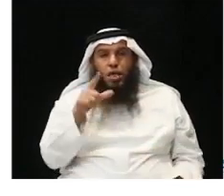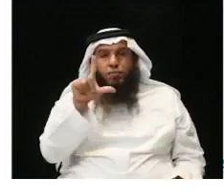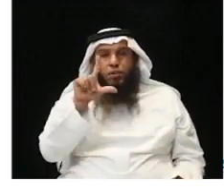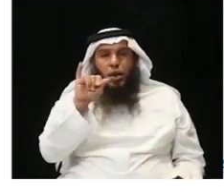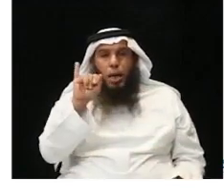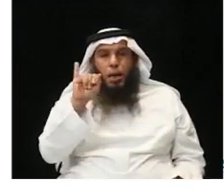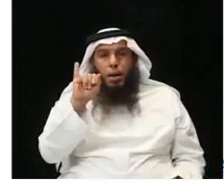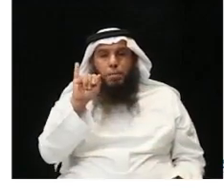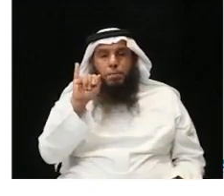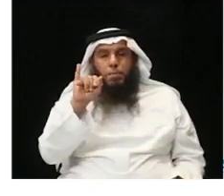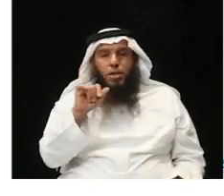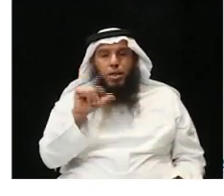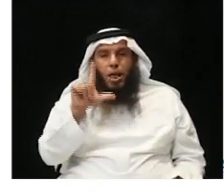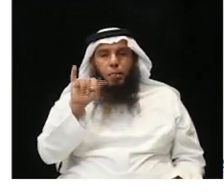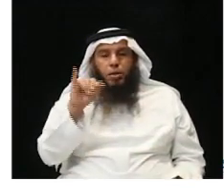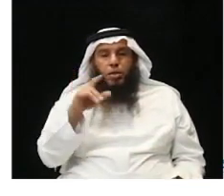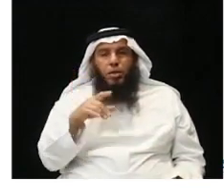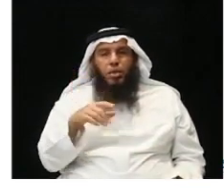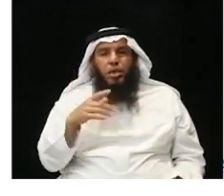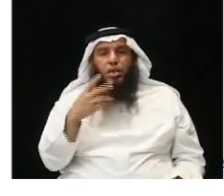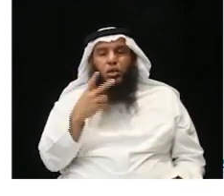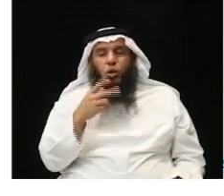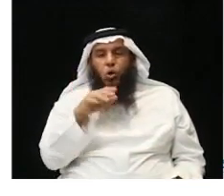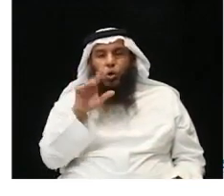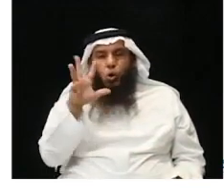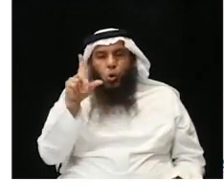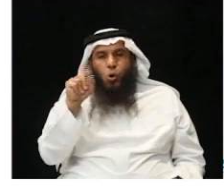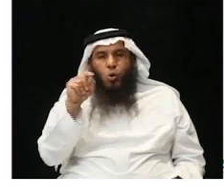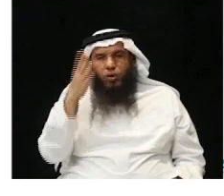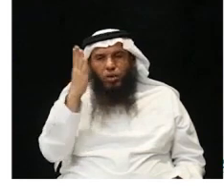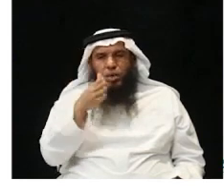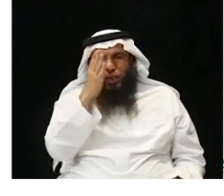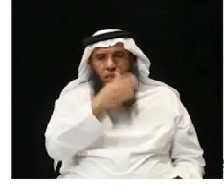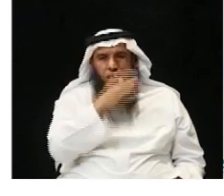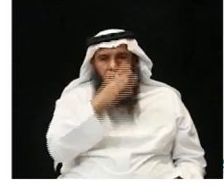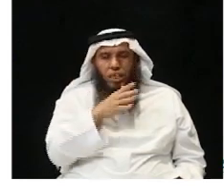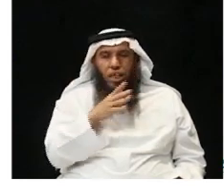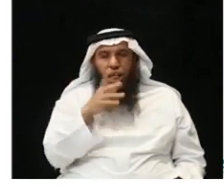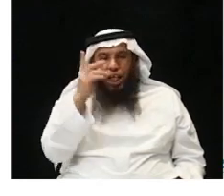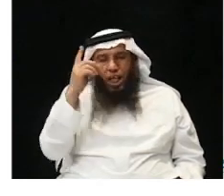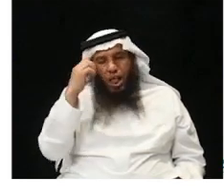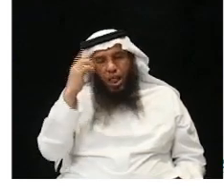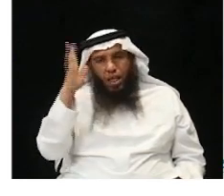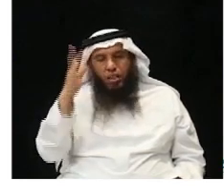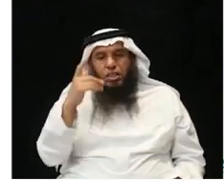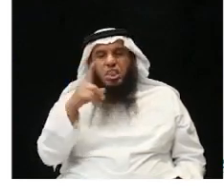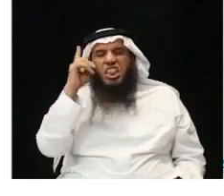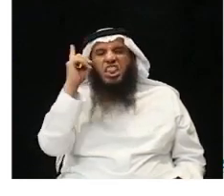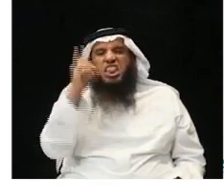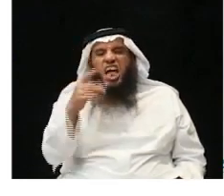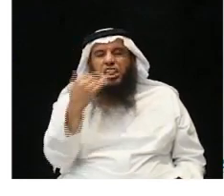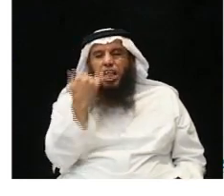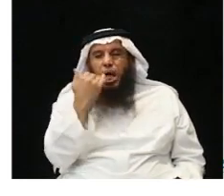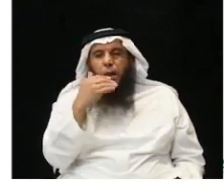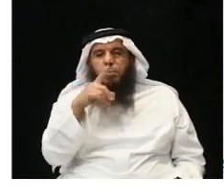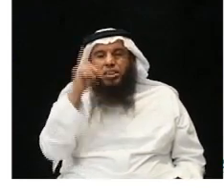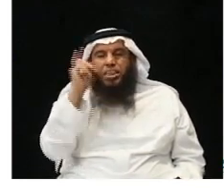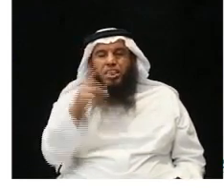ميم، وهذه تسمى الحروف المقطعة التي تحدى الله سبحانه وتعالى بها العرب. القرآن